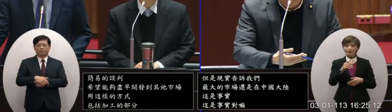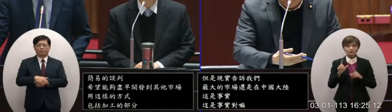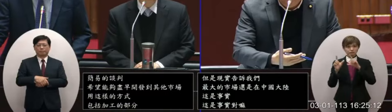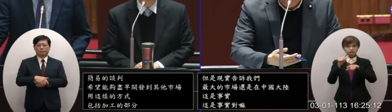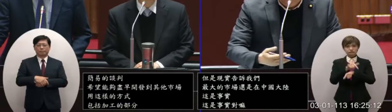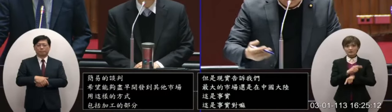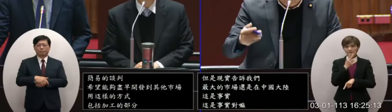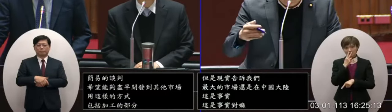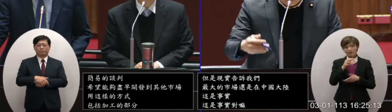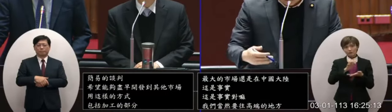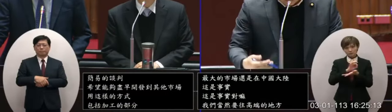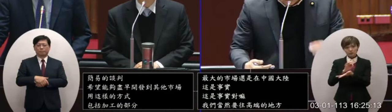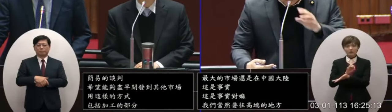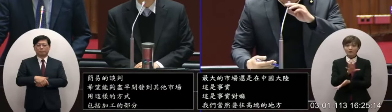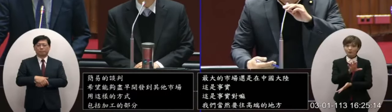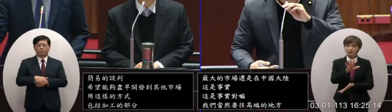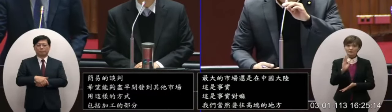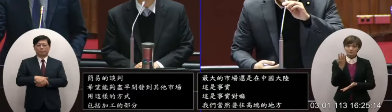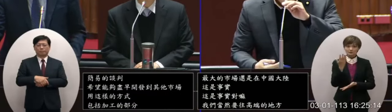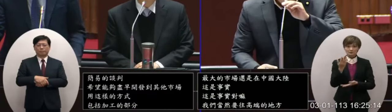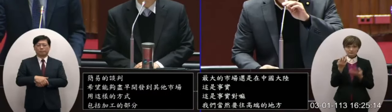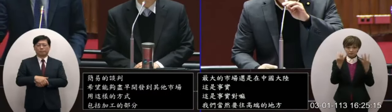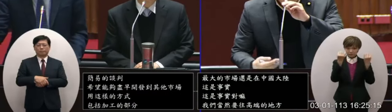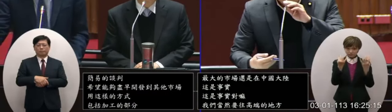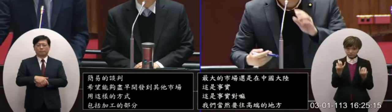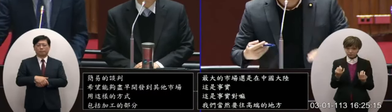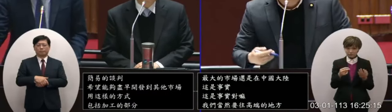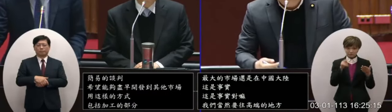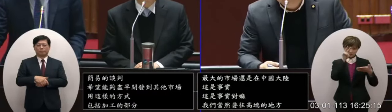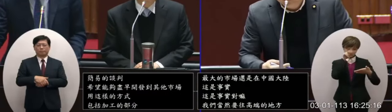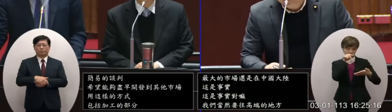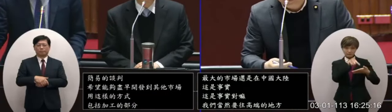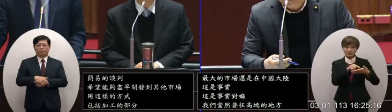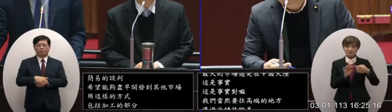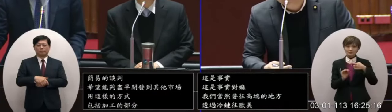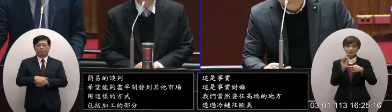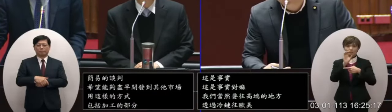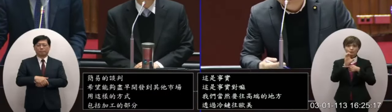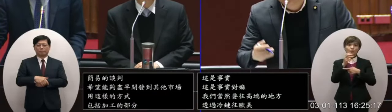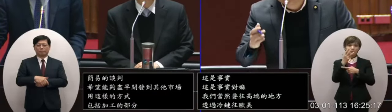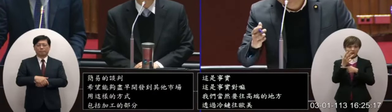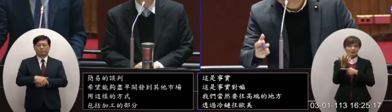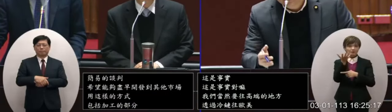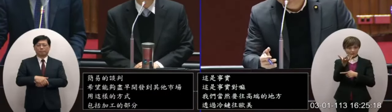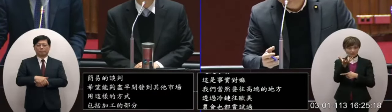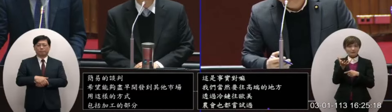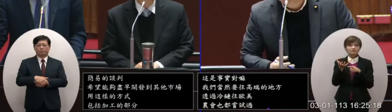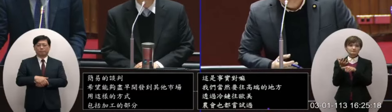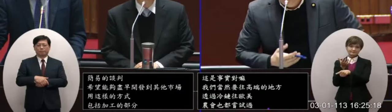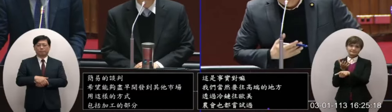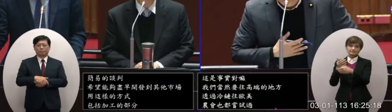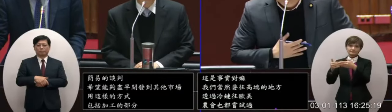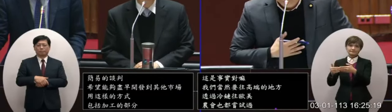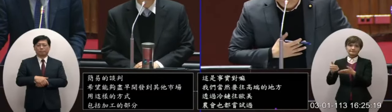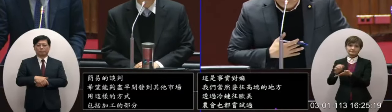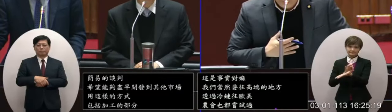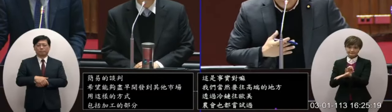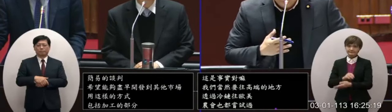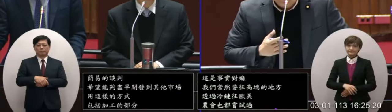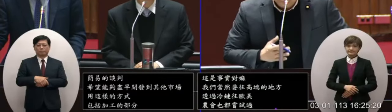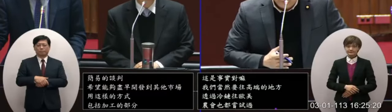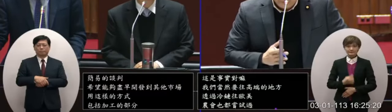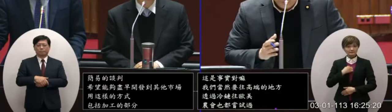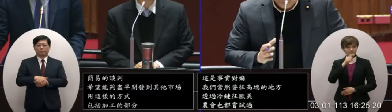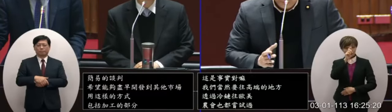们也销了嘛。可是图表上看到的确实就是98%还在中国大陆，所以在这边我们还是希